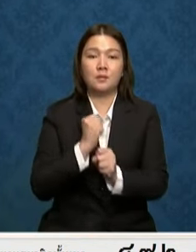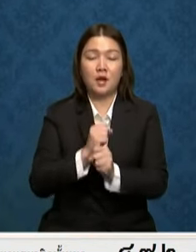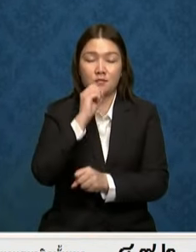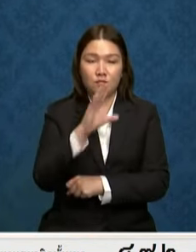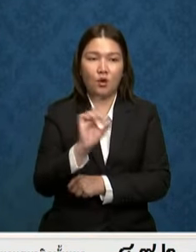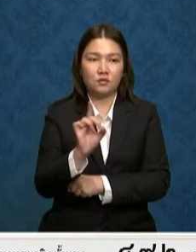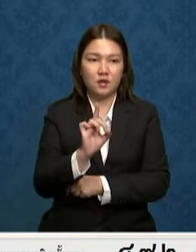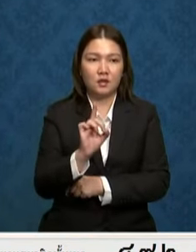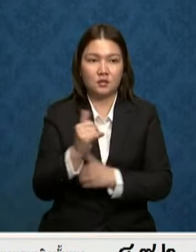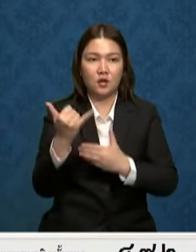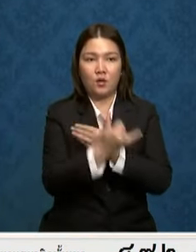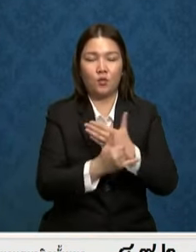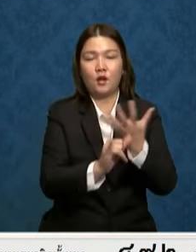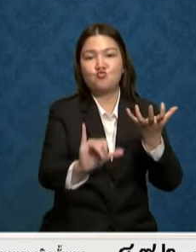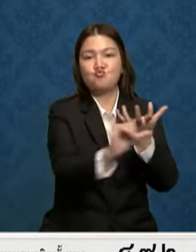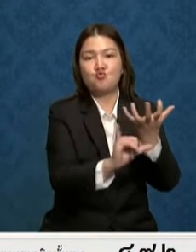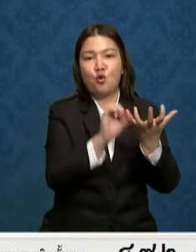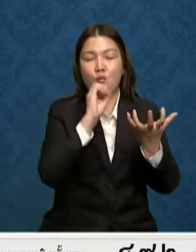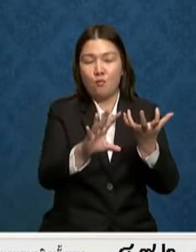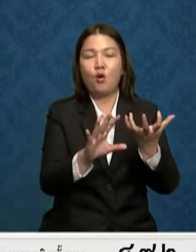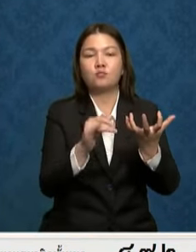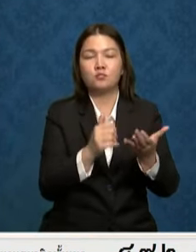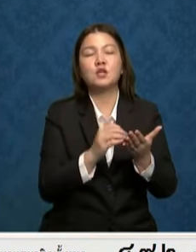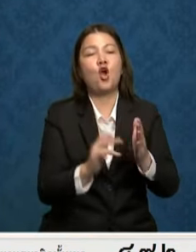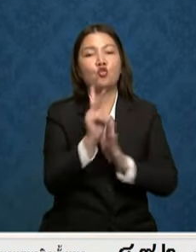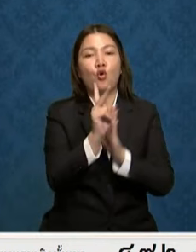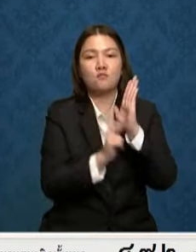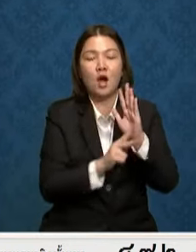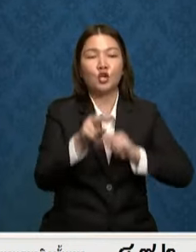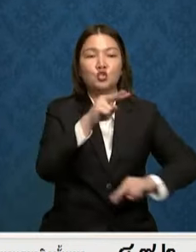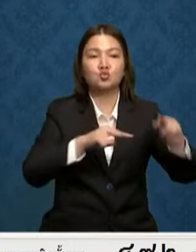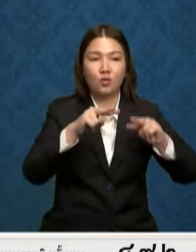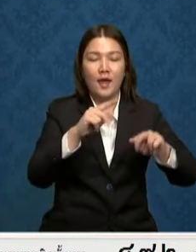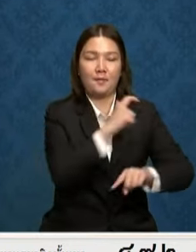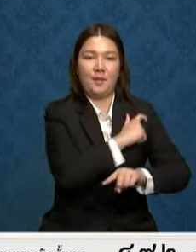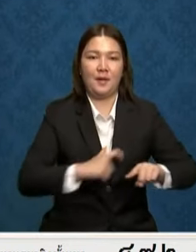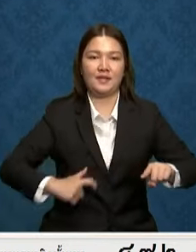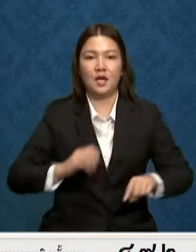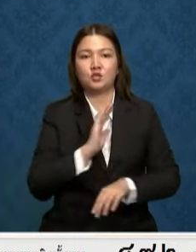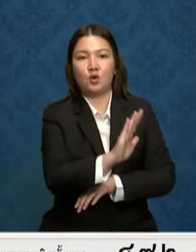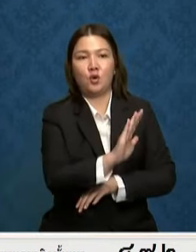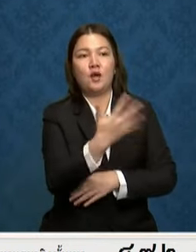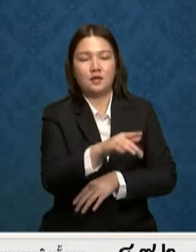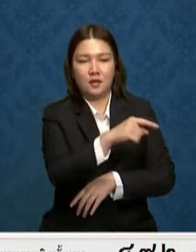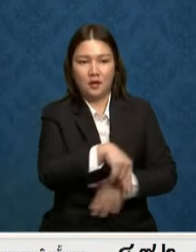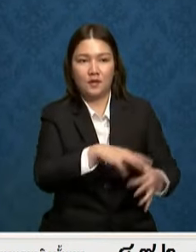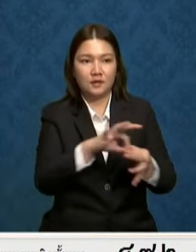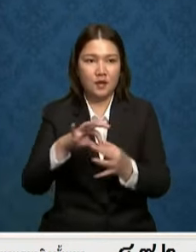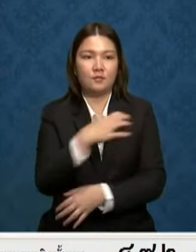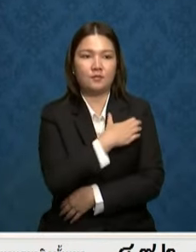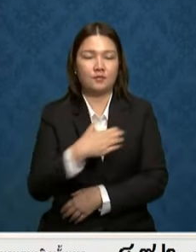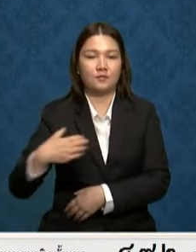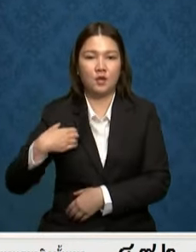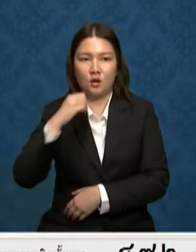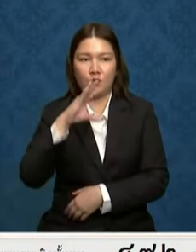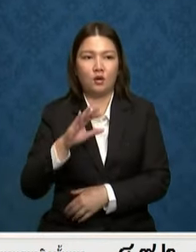ในในราชอาณาจักรในยุโรปก็มีมีกฎหมายคุ้มครองพระมหากษัตริย์ส่งผลให้ให้เอกอัครราชทูตของของประเทศดังกล่าวเนี่ยต้อง